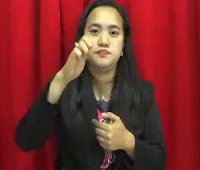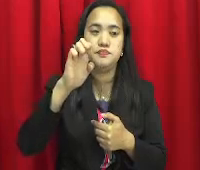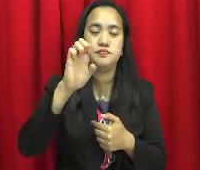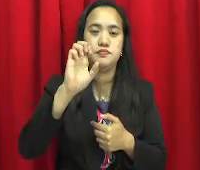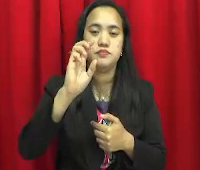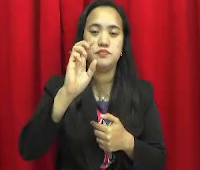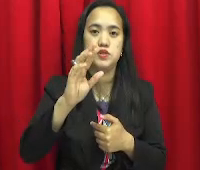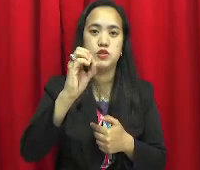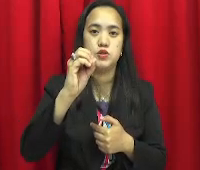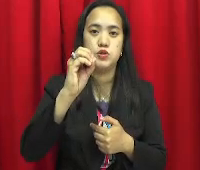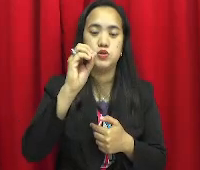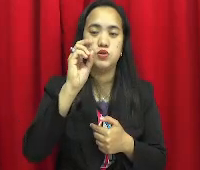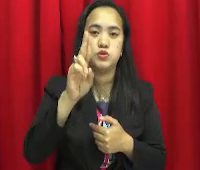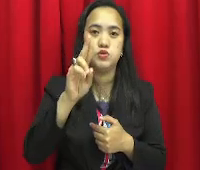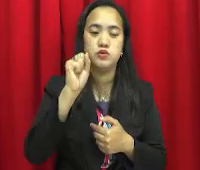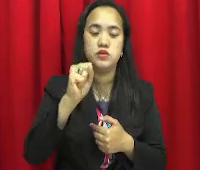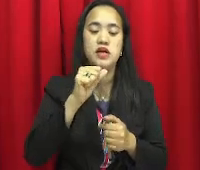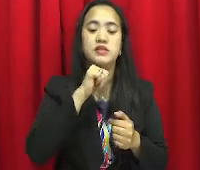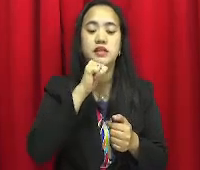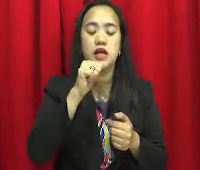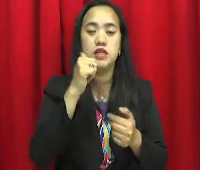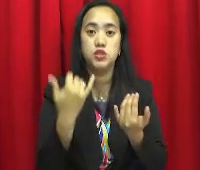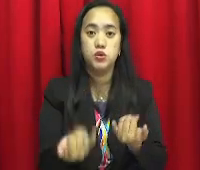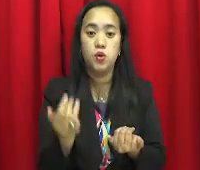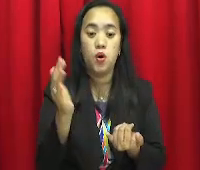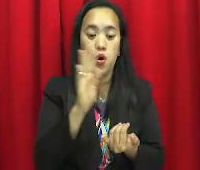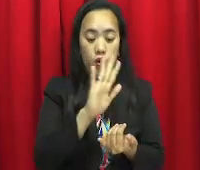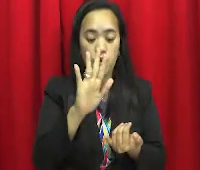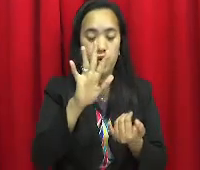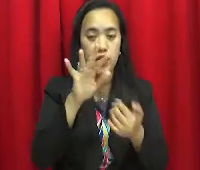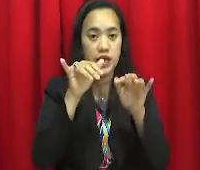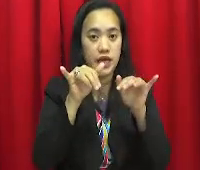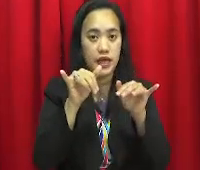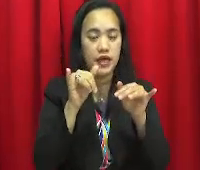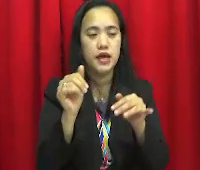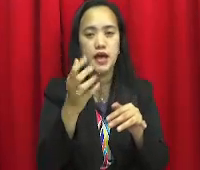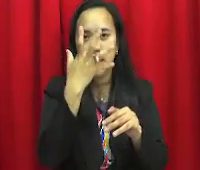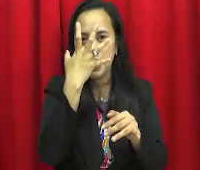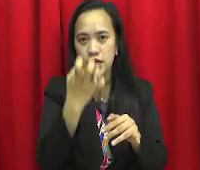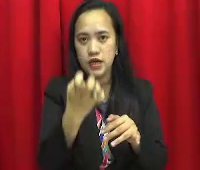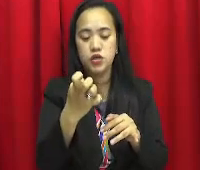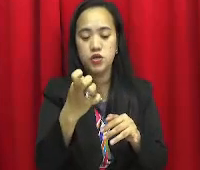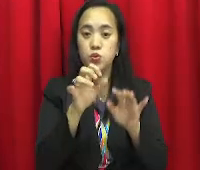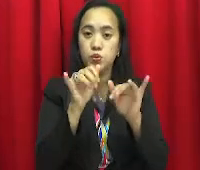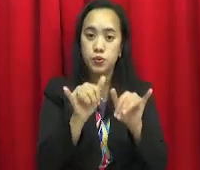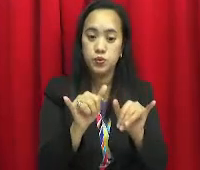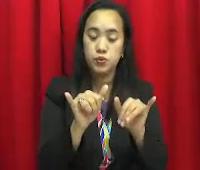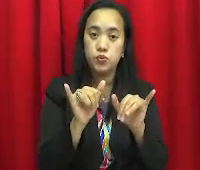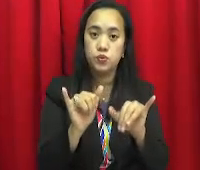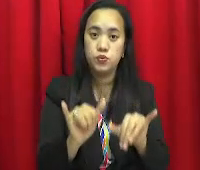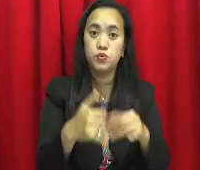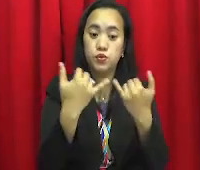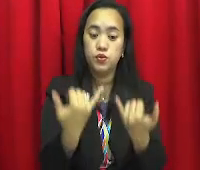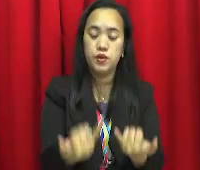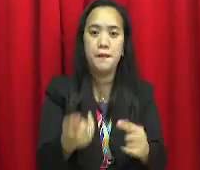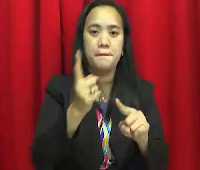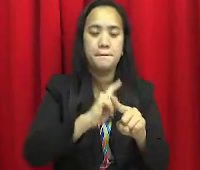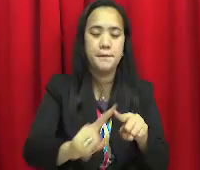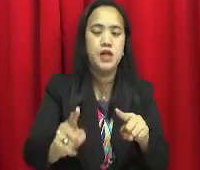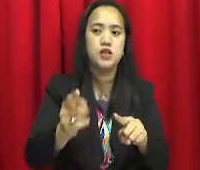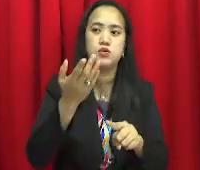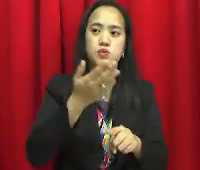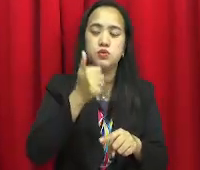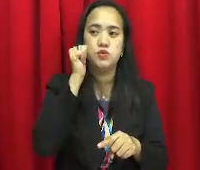na tinago mo. Mm-mm. You see, yun ang fatal talaga. Yun talaga yung pagkatumama, fatal yun. Matindi. Yun